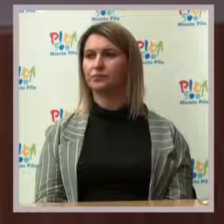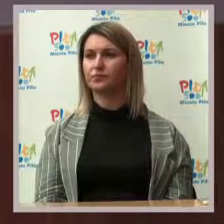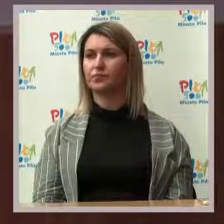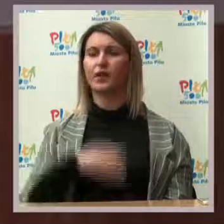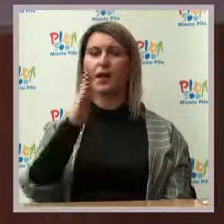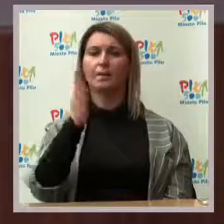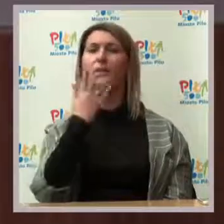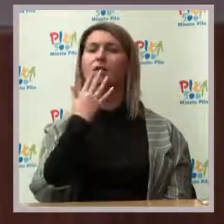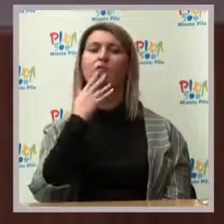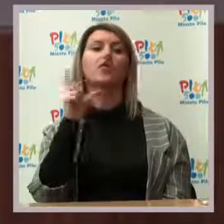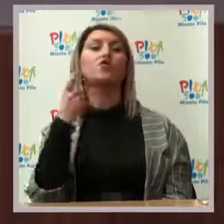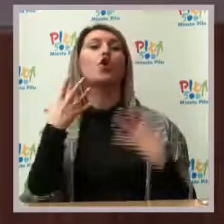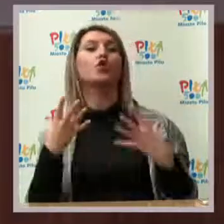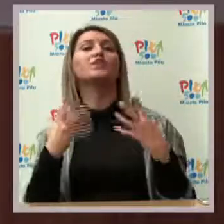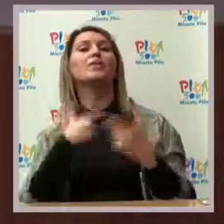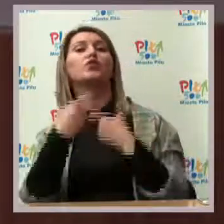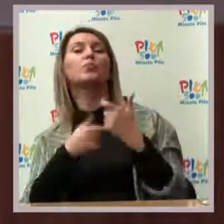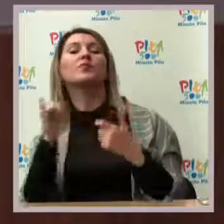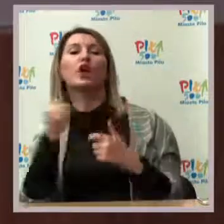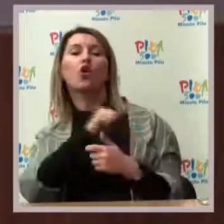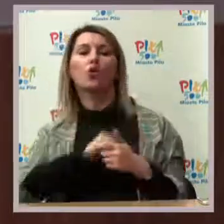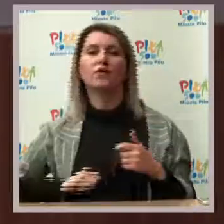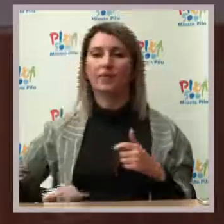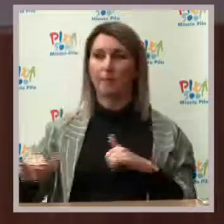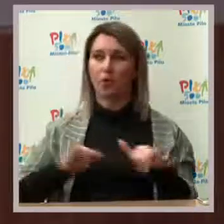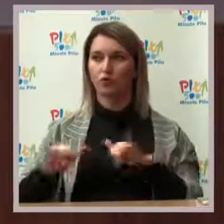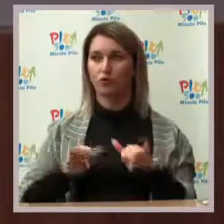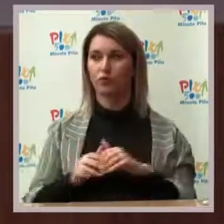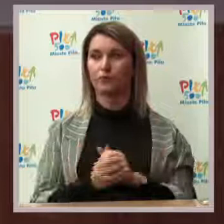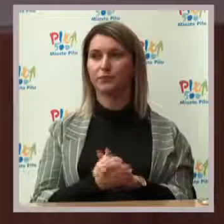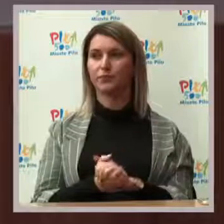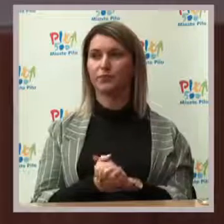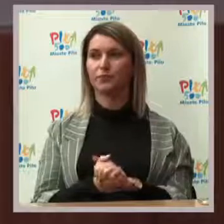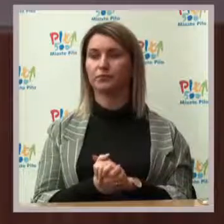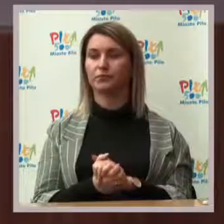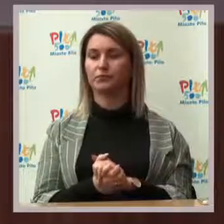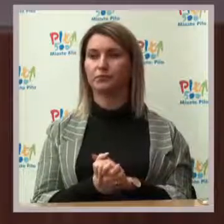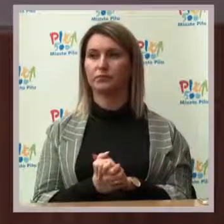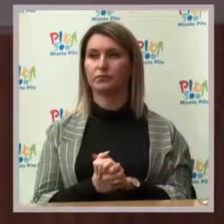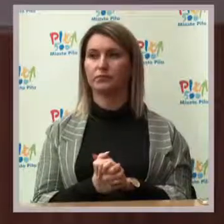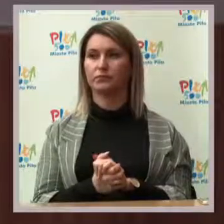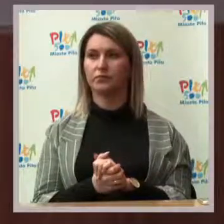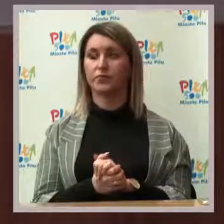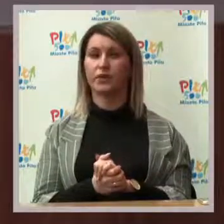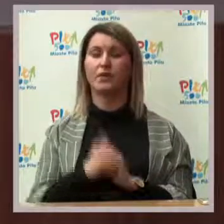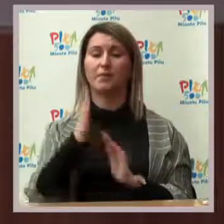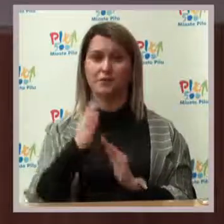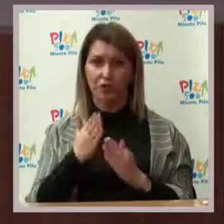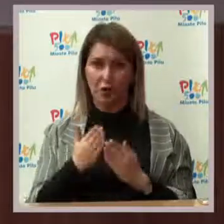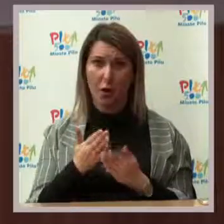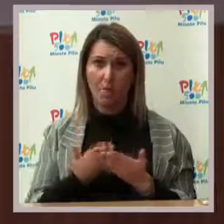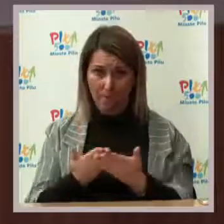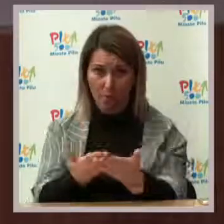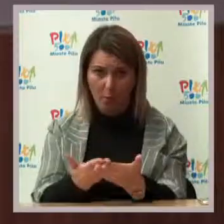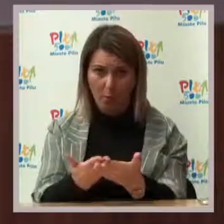Będę mówił o tym, co chcemy zrobić jako samorząd bezpośrednio, inwestycyjnie, ale również do czego będziemy namawiać, do czego